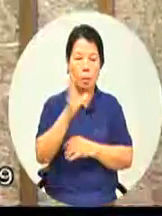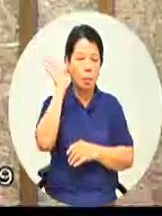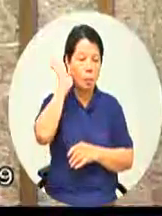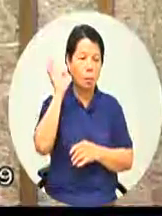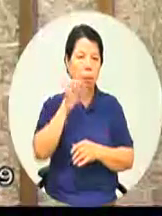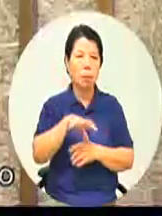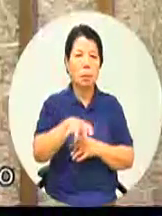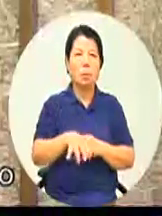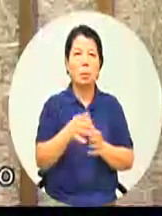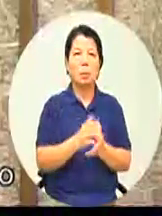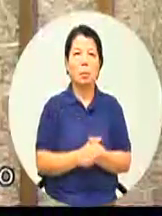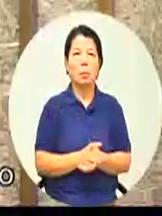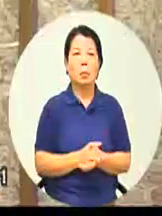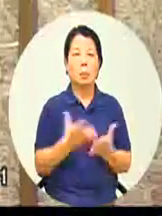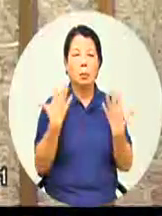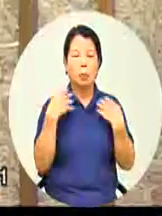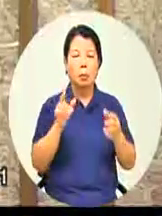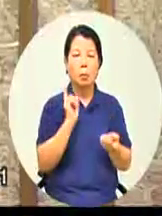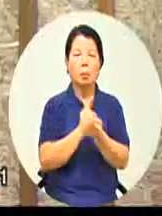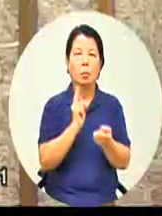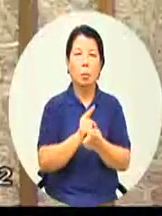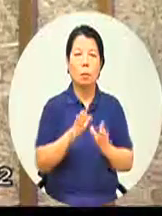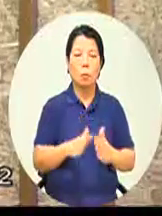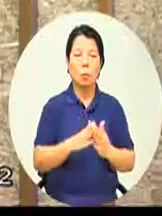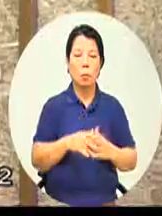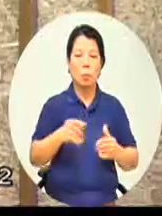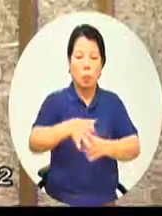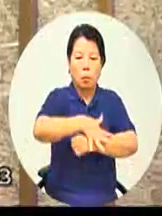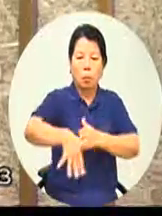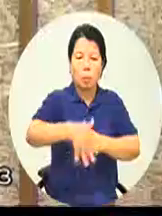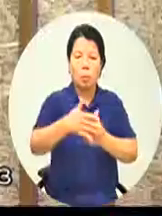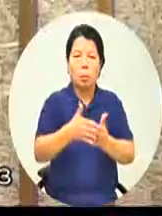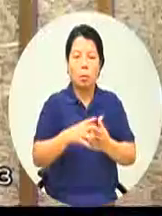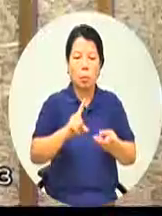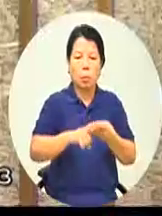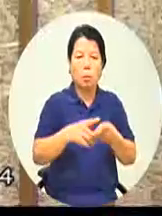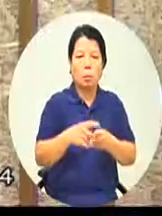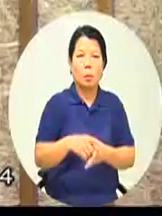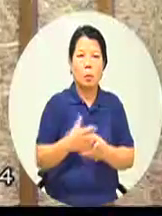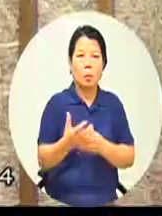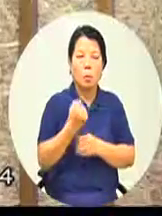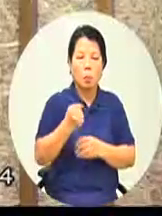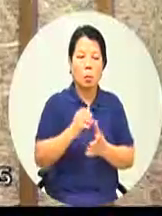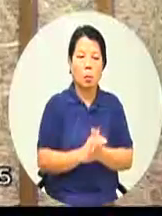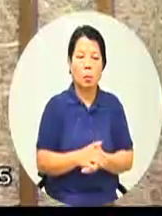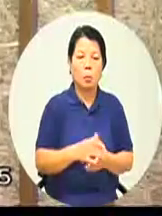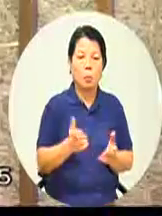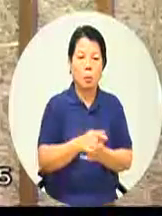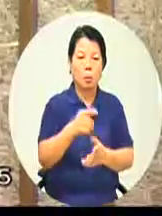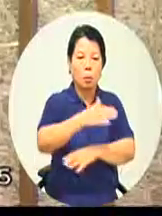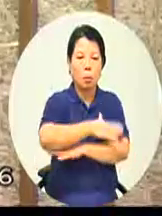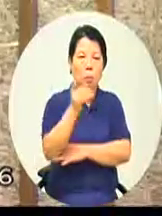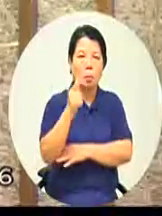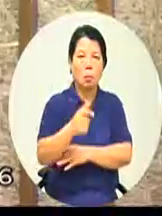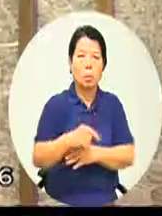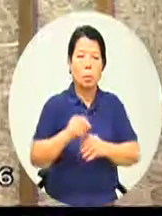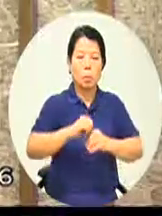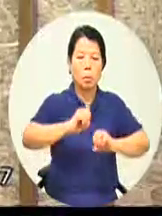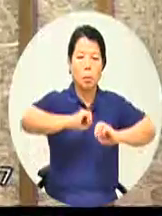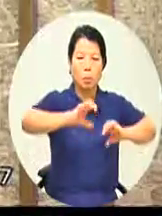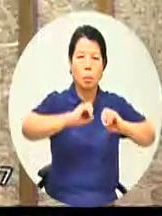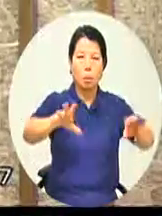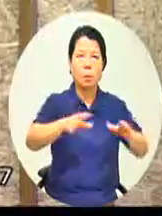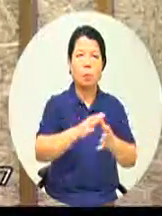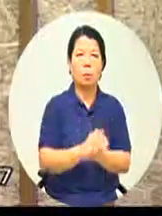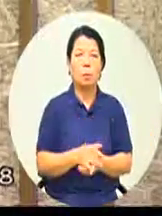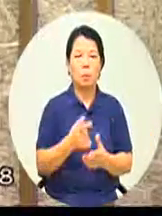色，其实是对市府各个局处的主政的内容做 媒体行销或者是宣传宣